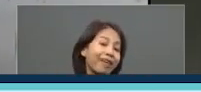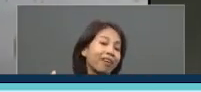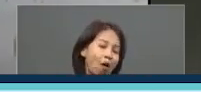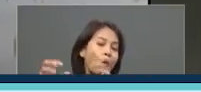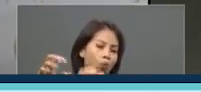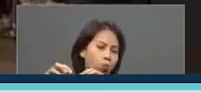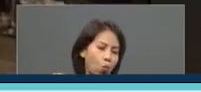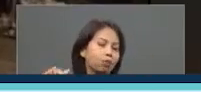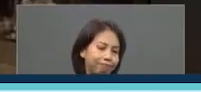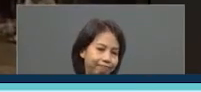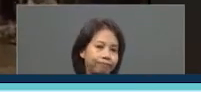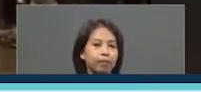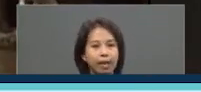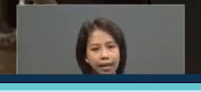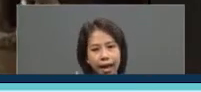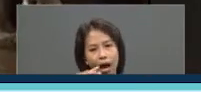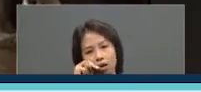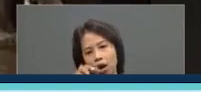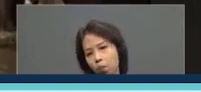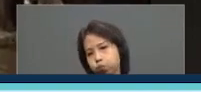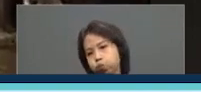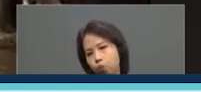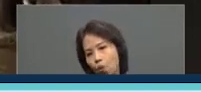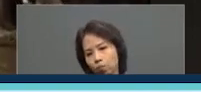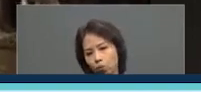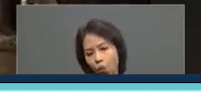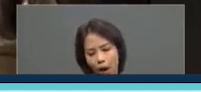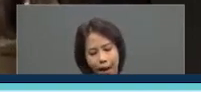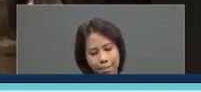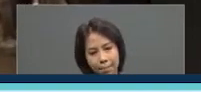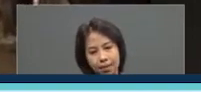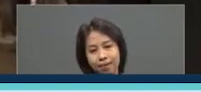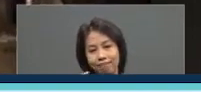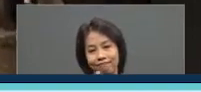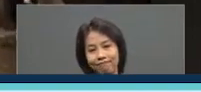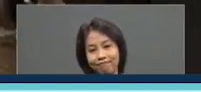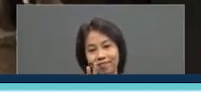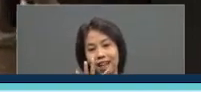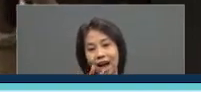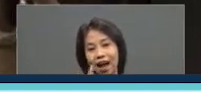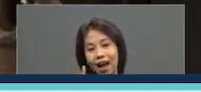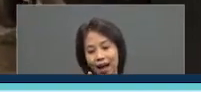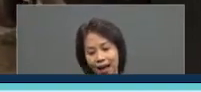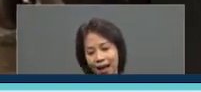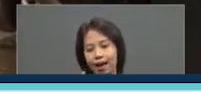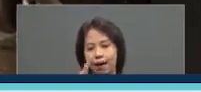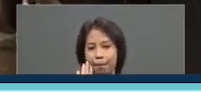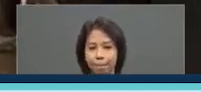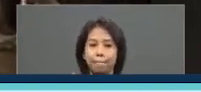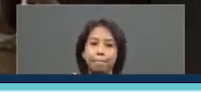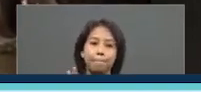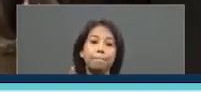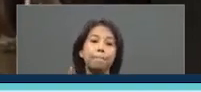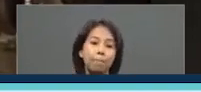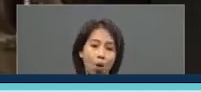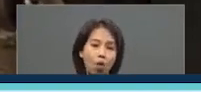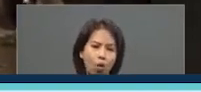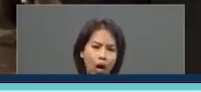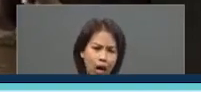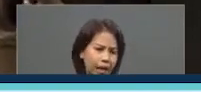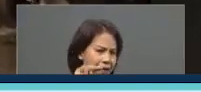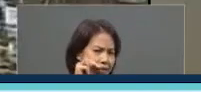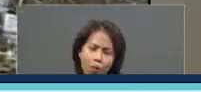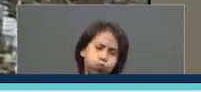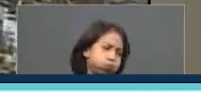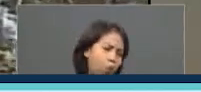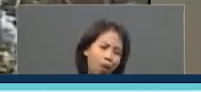เรือนประชาชนเพื่อรวบรวมเสนอขอรับงบประมาณปรับปรุงซ่อมแซมและจะเร่งฟื้นฟูเศรษฐกิจโดยการส่งเสริมการท่องเที่ยว